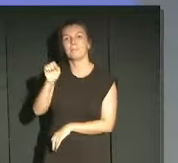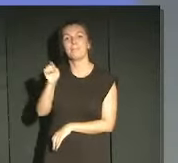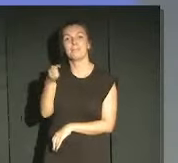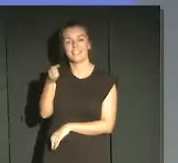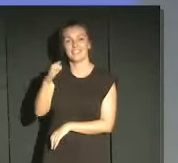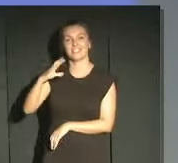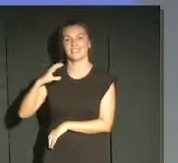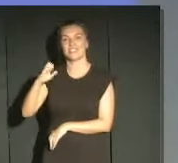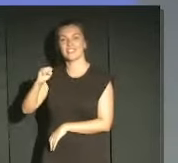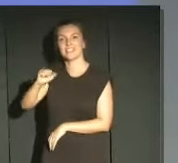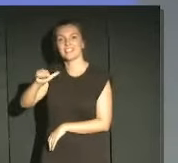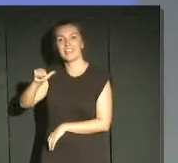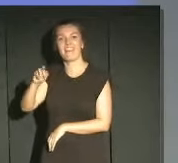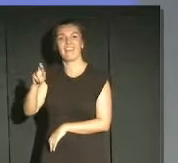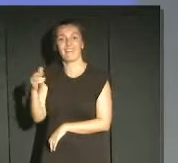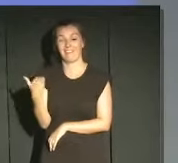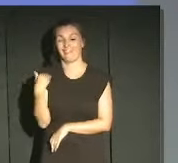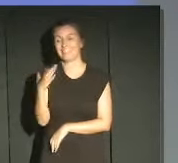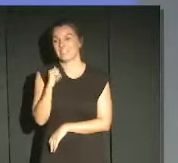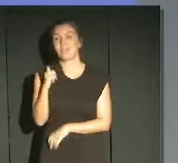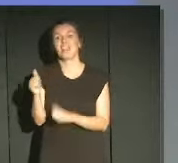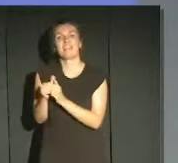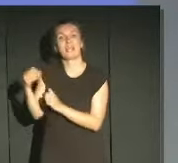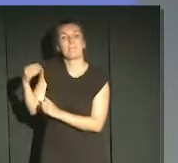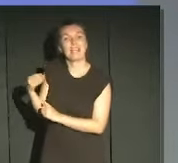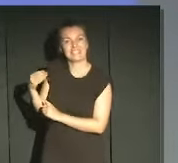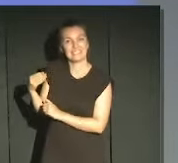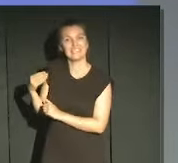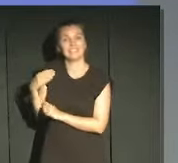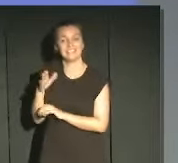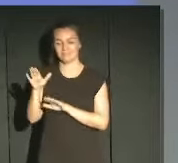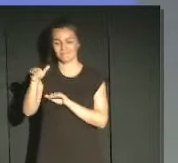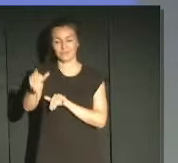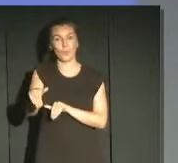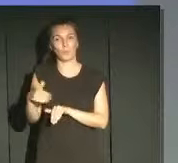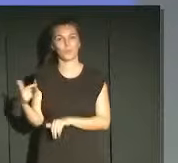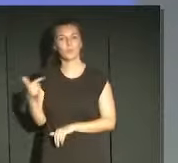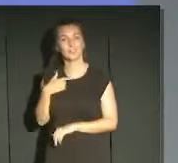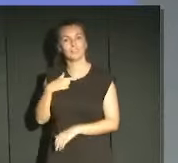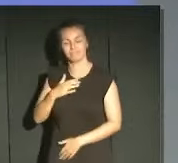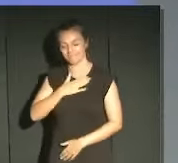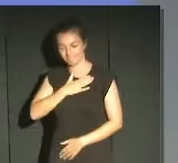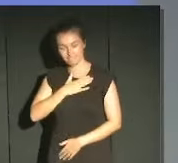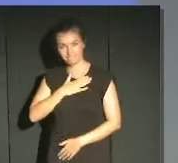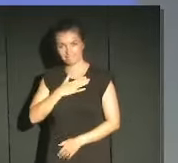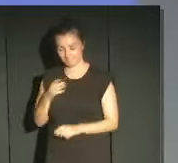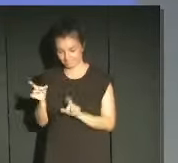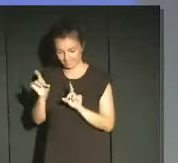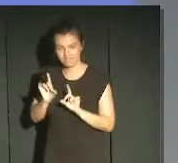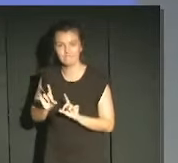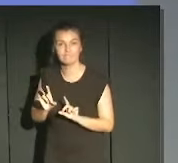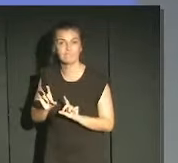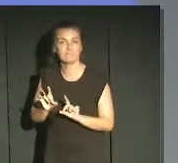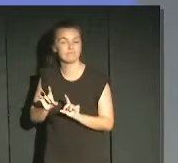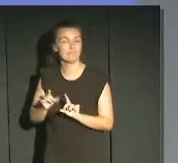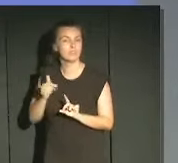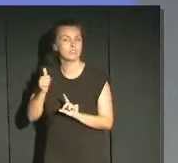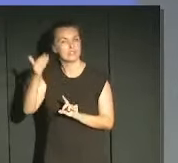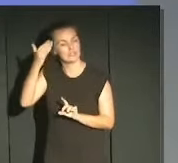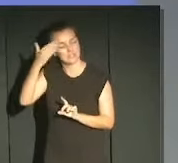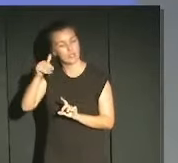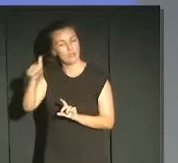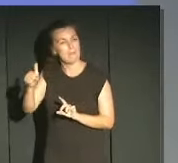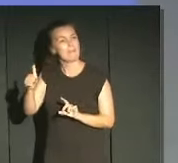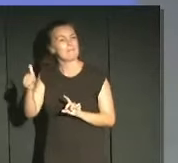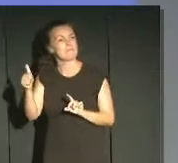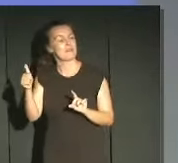après-midi avec Mathilde à sur sa tombe nous recueillir et je sais qu'il est aussi une inspiration